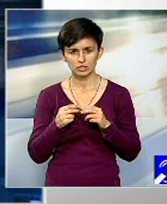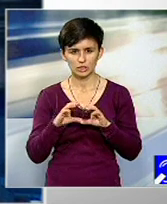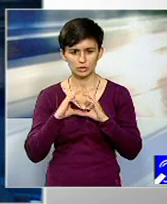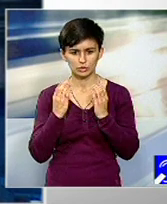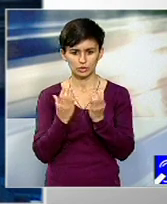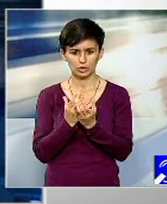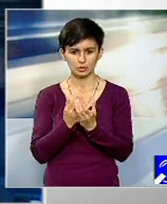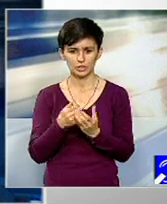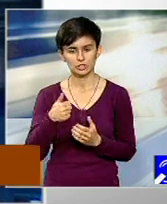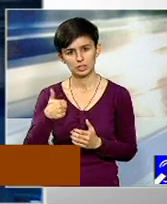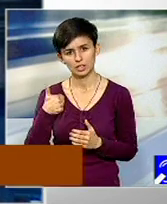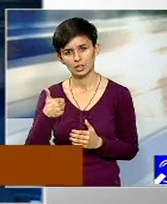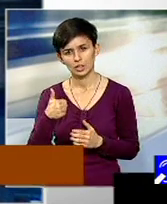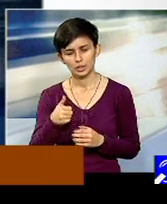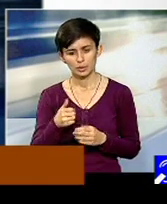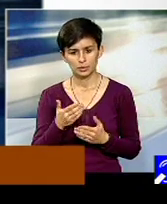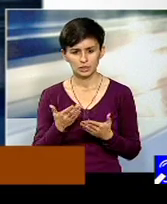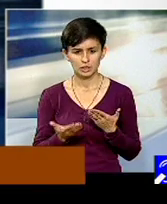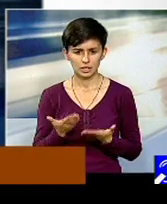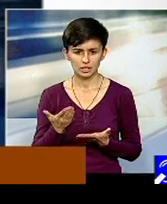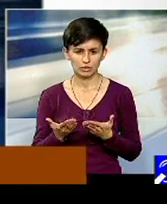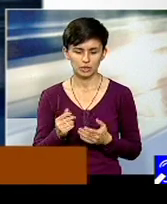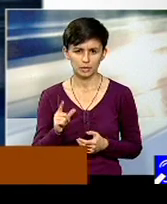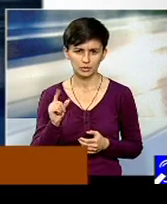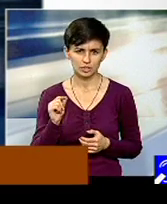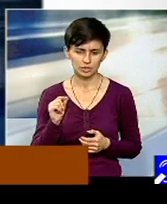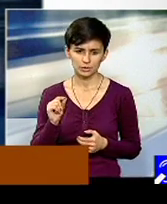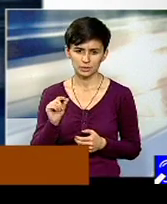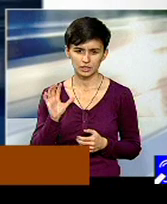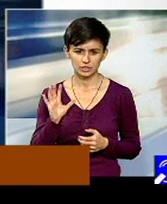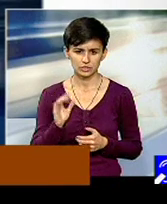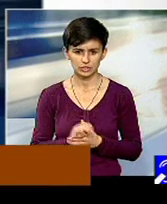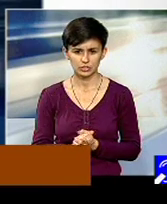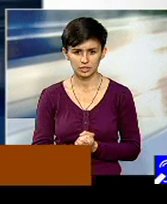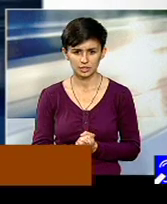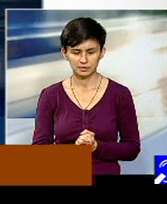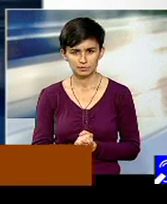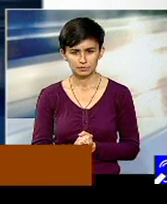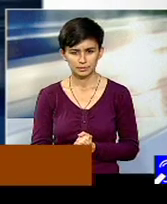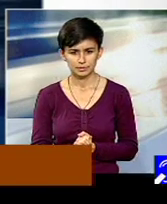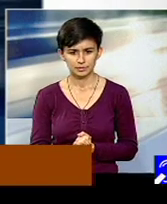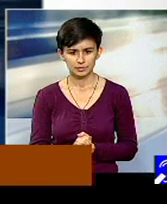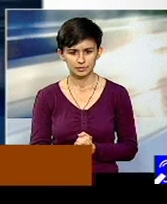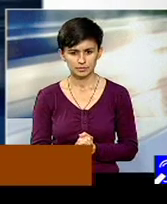și 25, vreo 25 kg.